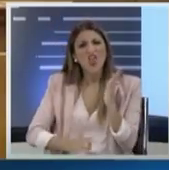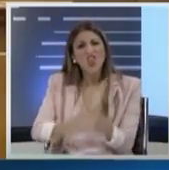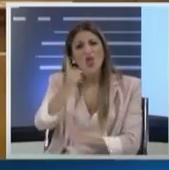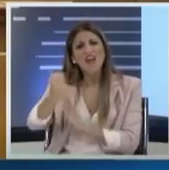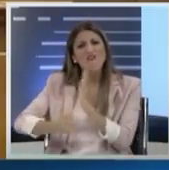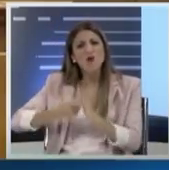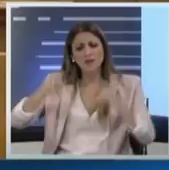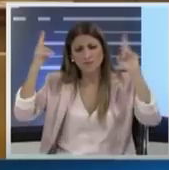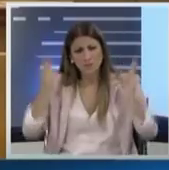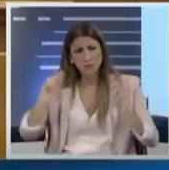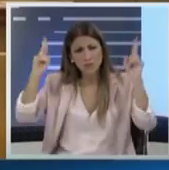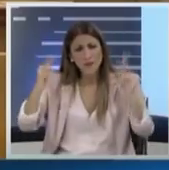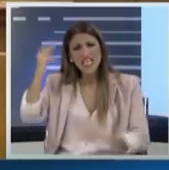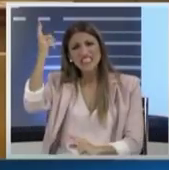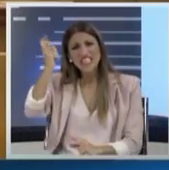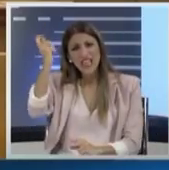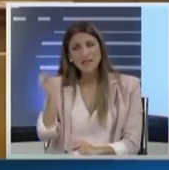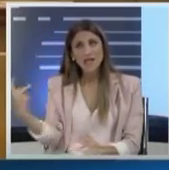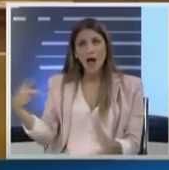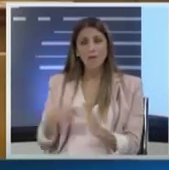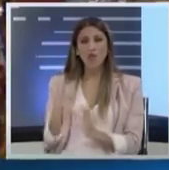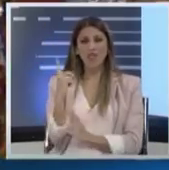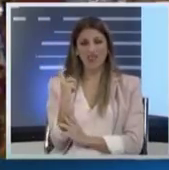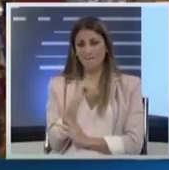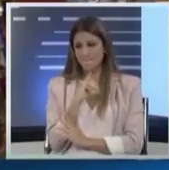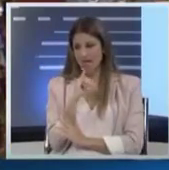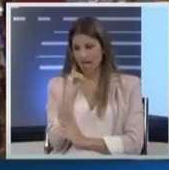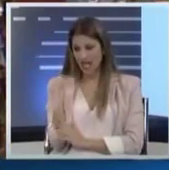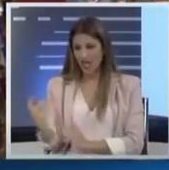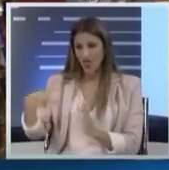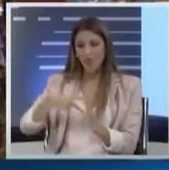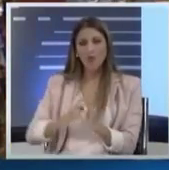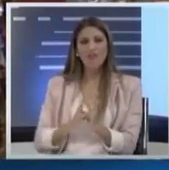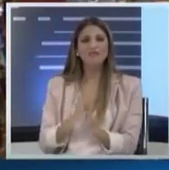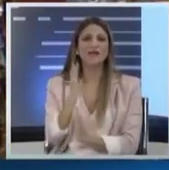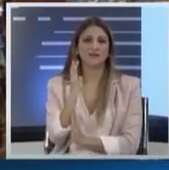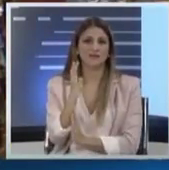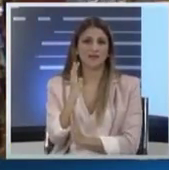συνεχόμενες περικοπές των συντάξεών τους από το 2010 ως και το 2014.